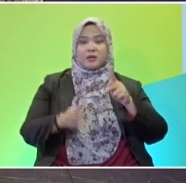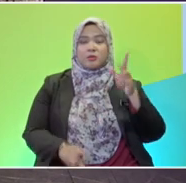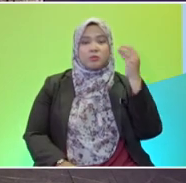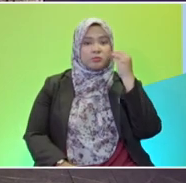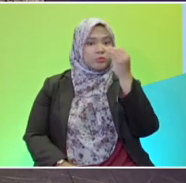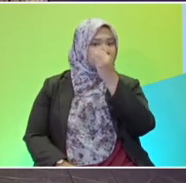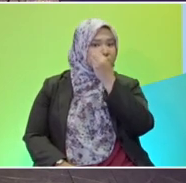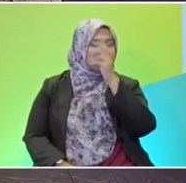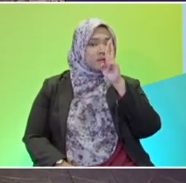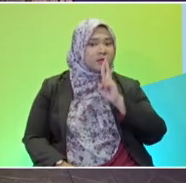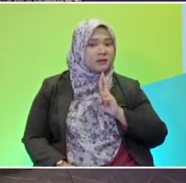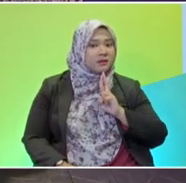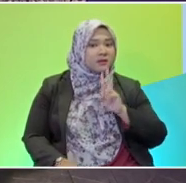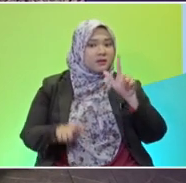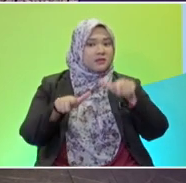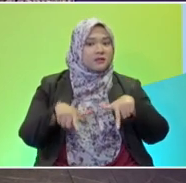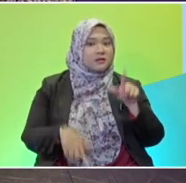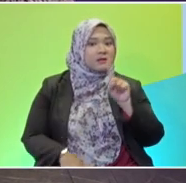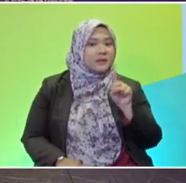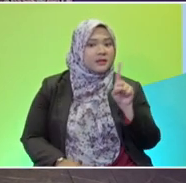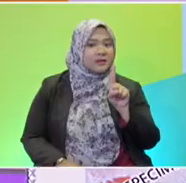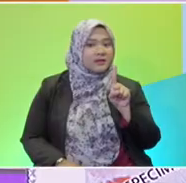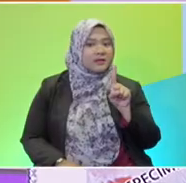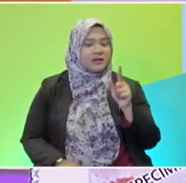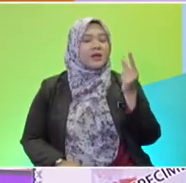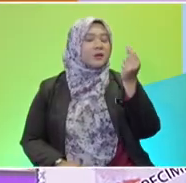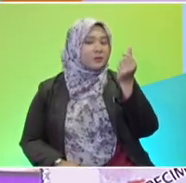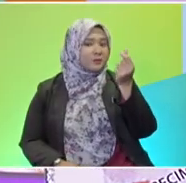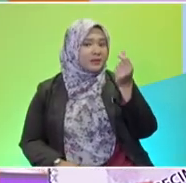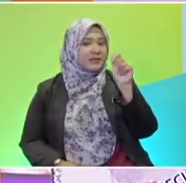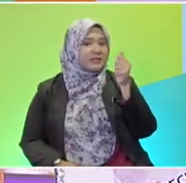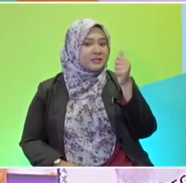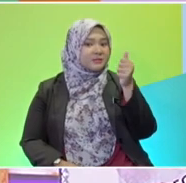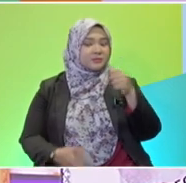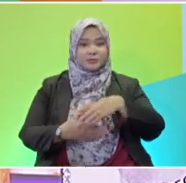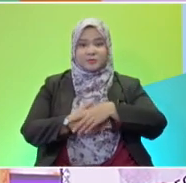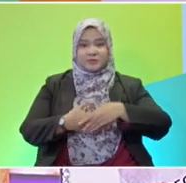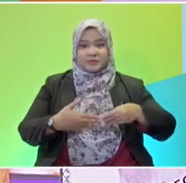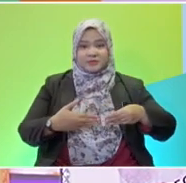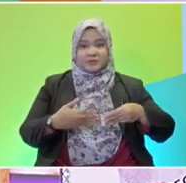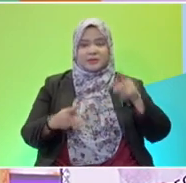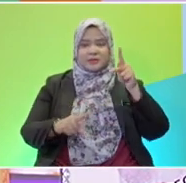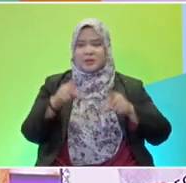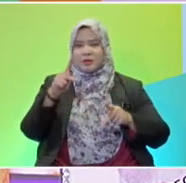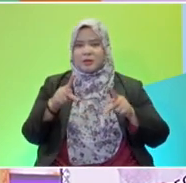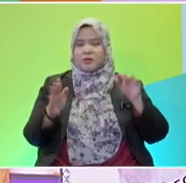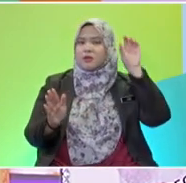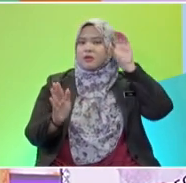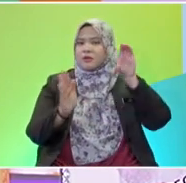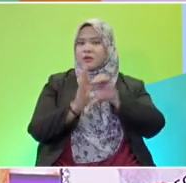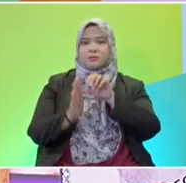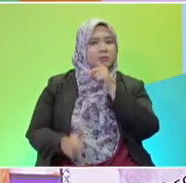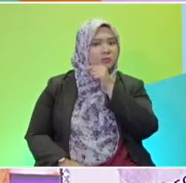10 Ringgit dan satu lagi ini gambar burung Apa itu burung enggang